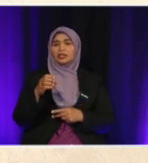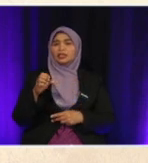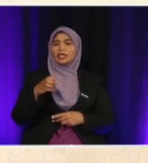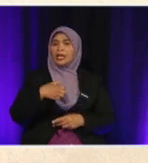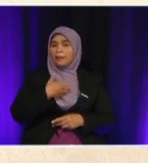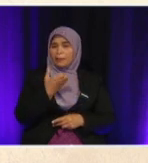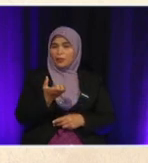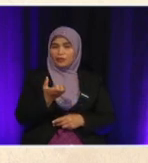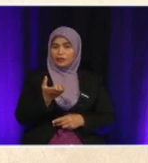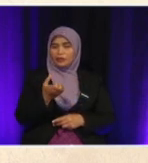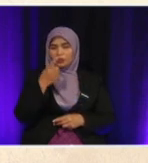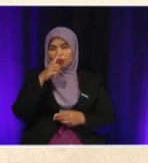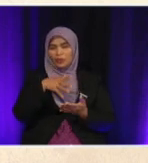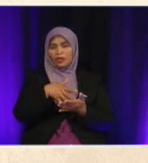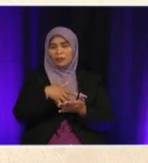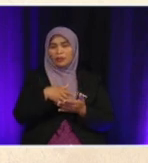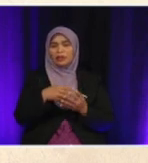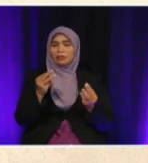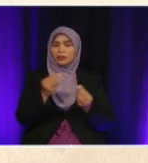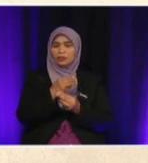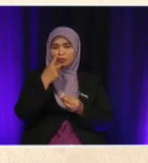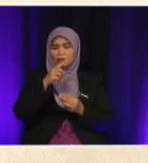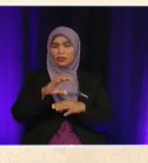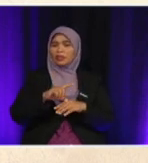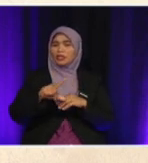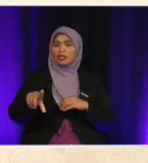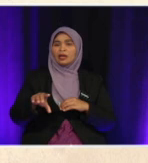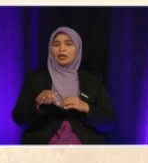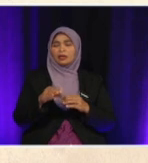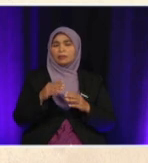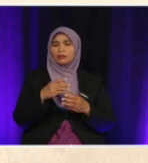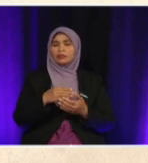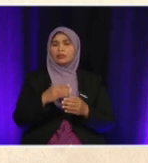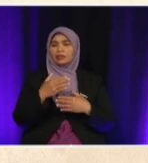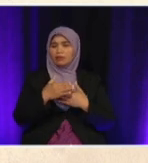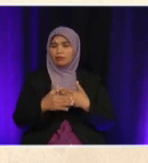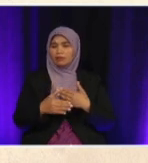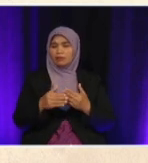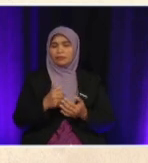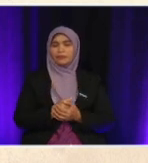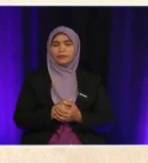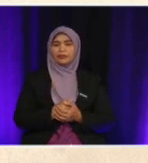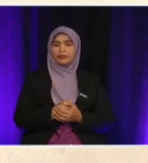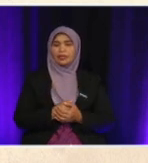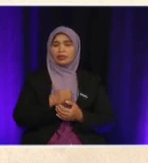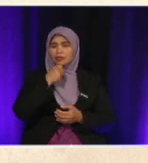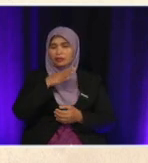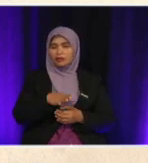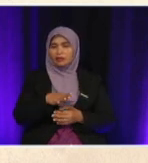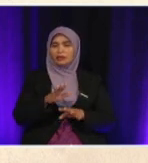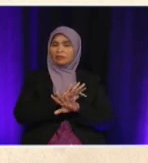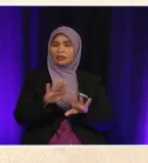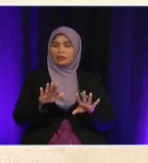untuk melemahkan musuh dan dapat mengelakkan pertumpahan darah dan Rasulullah tidak panik tidak panik